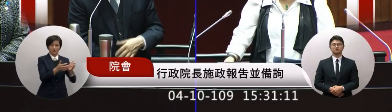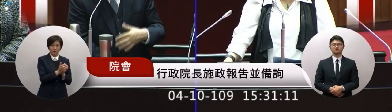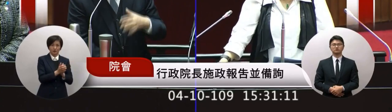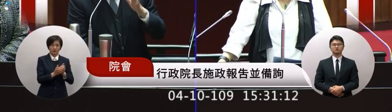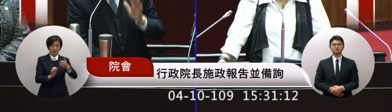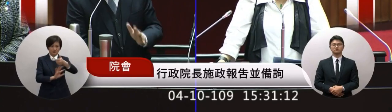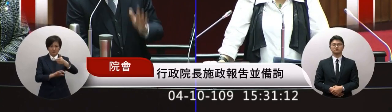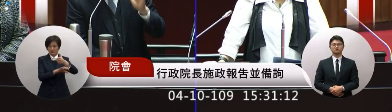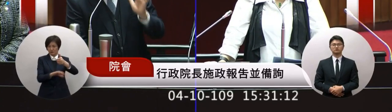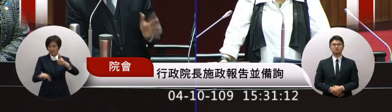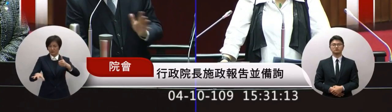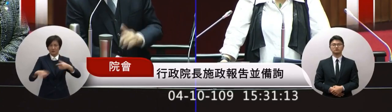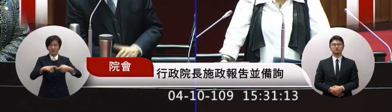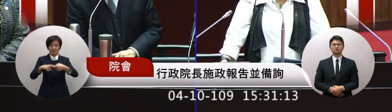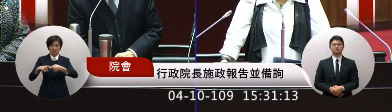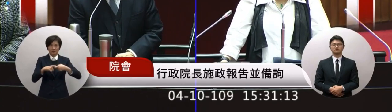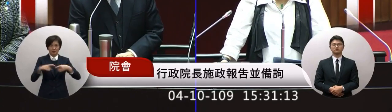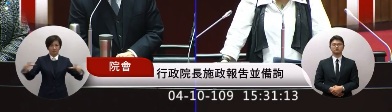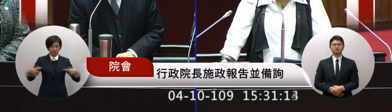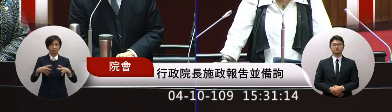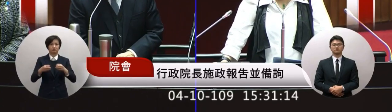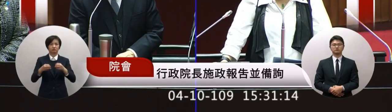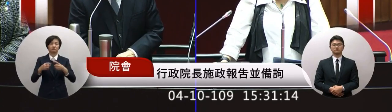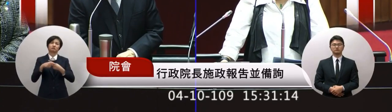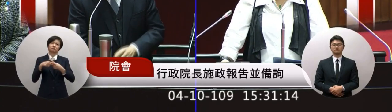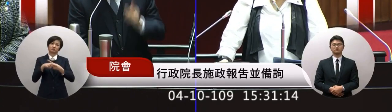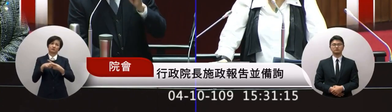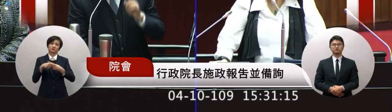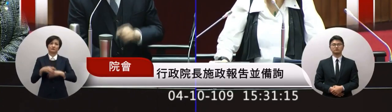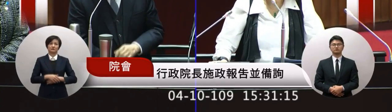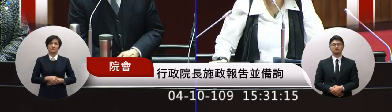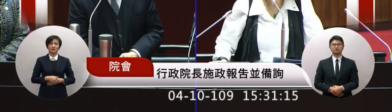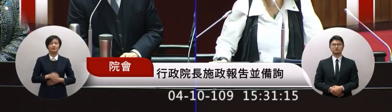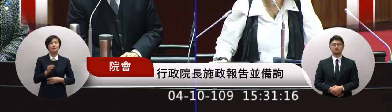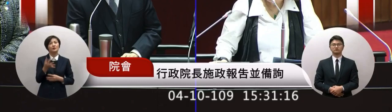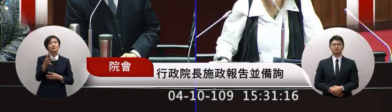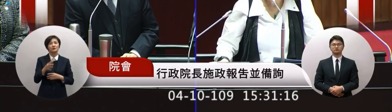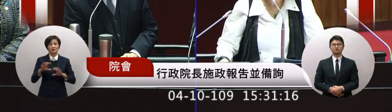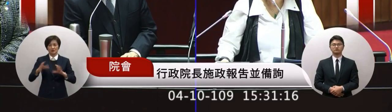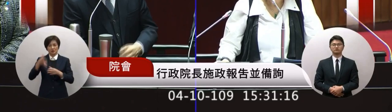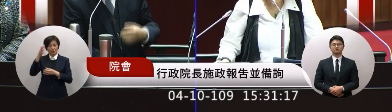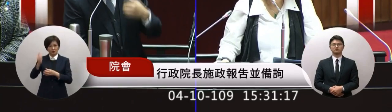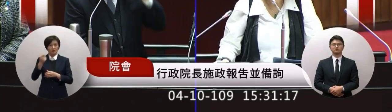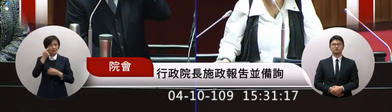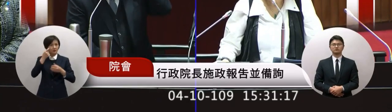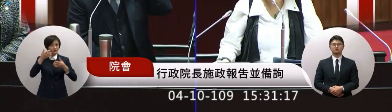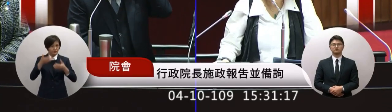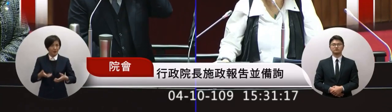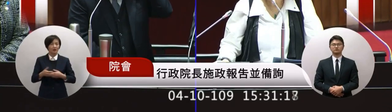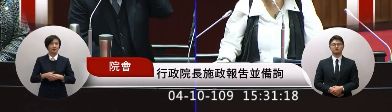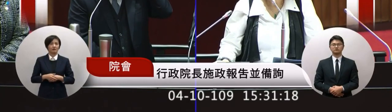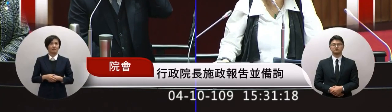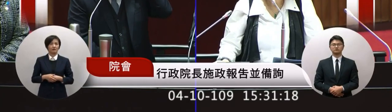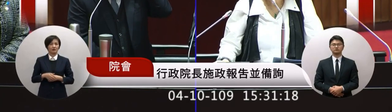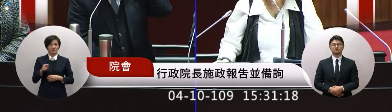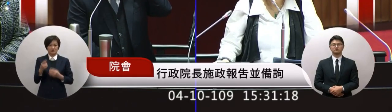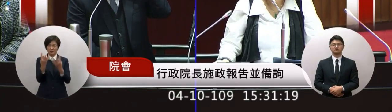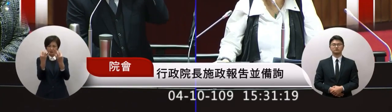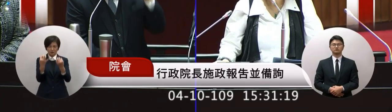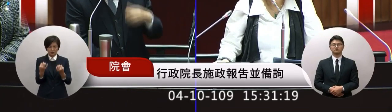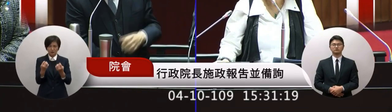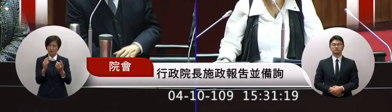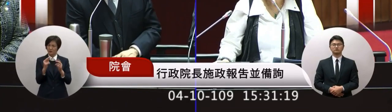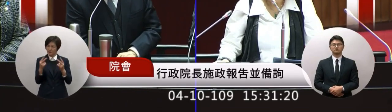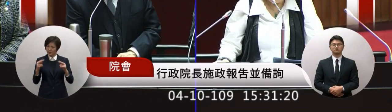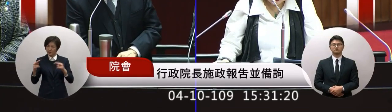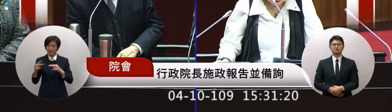会来一起讨论这个问题，因为总统也特别非常重视这一个数字跟